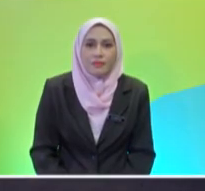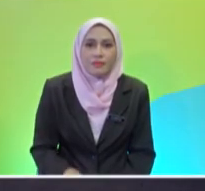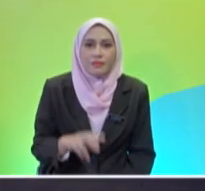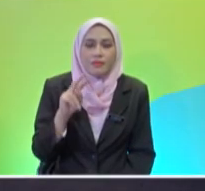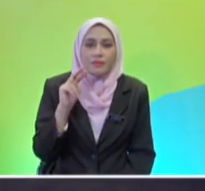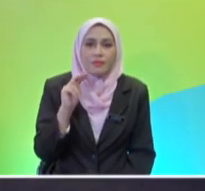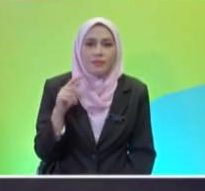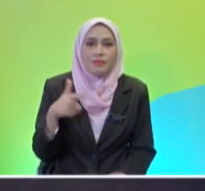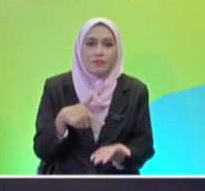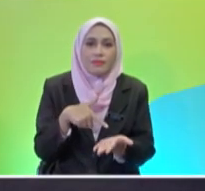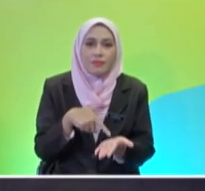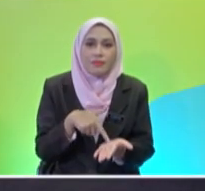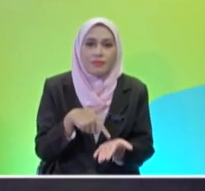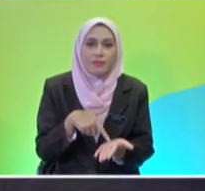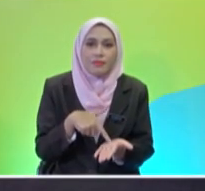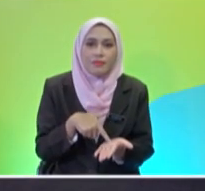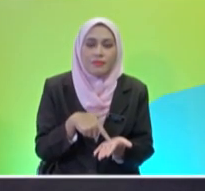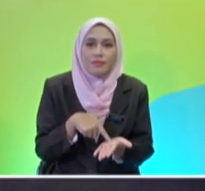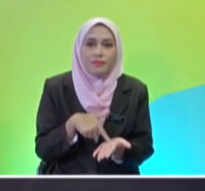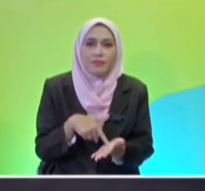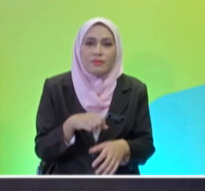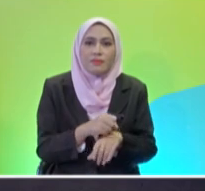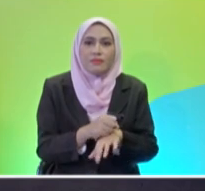cikgu. Seterusnya, serangga yang kedua.